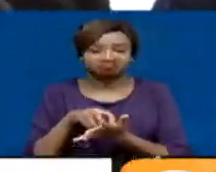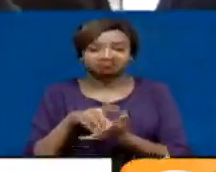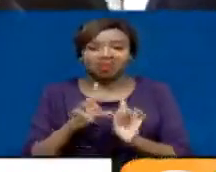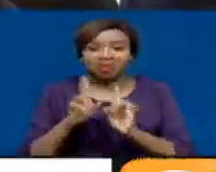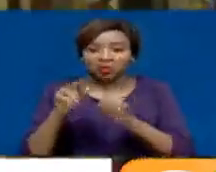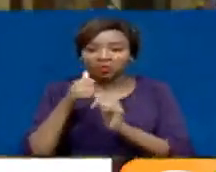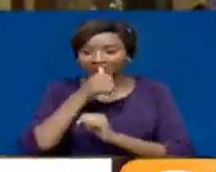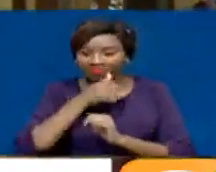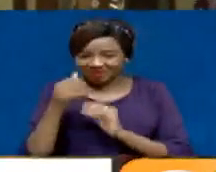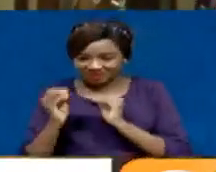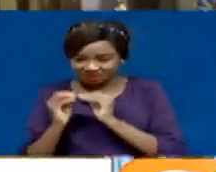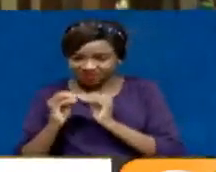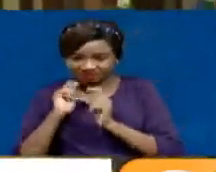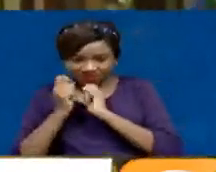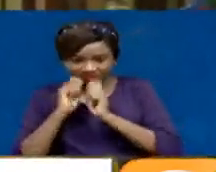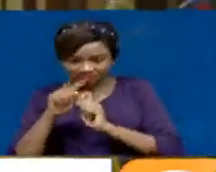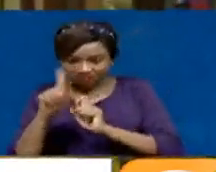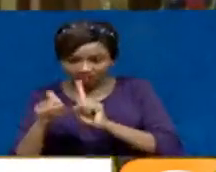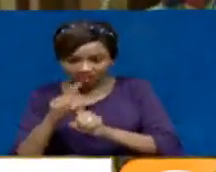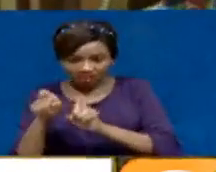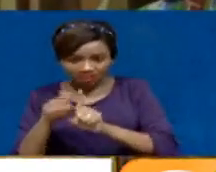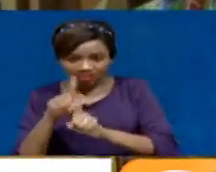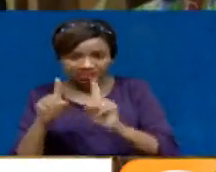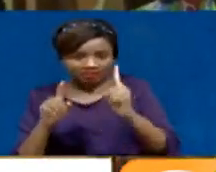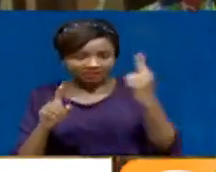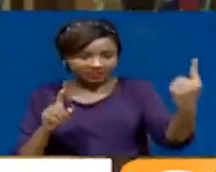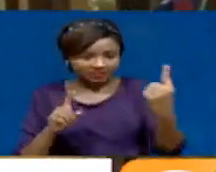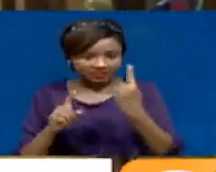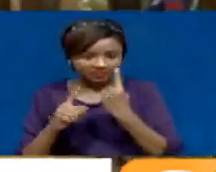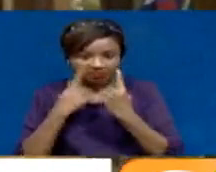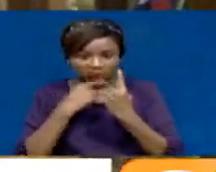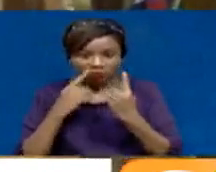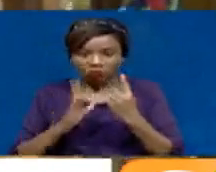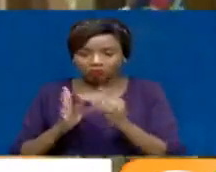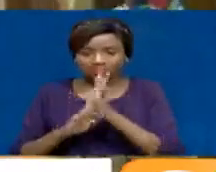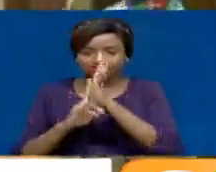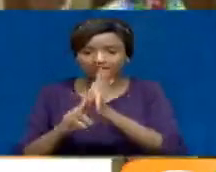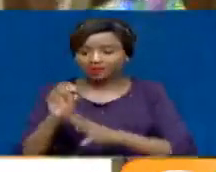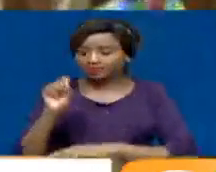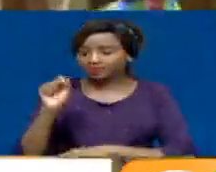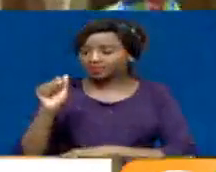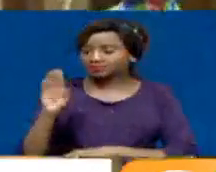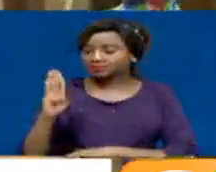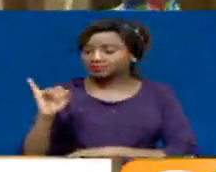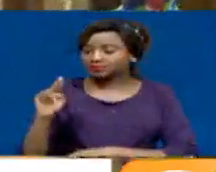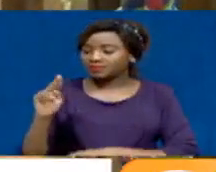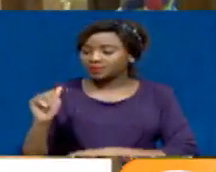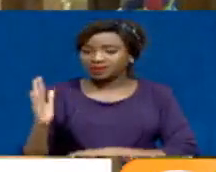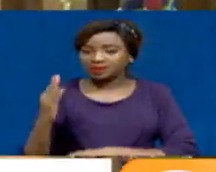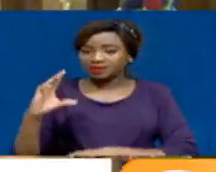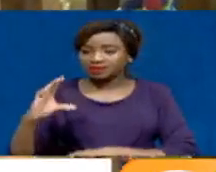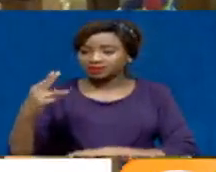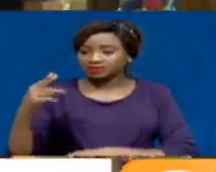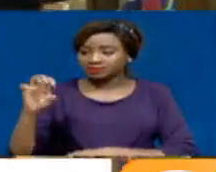ilifanywa faragani. Wa kwanza kufika mbele ya kamati maalum akiwa mwakilishi wa kike kaunti ya Murang'a Sabina Chege.